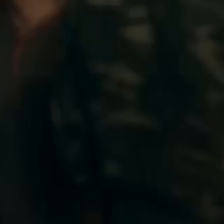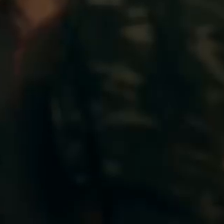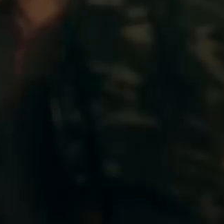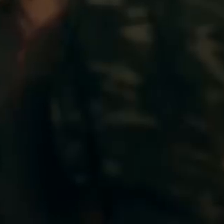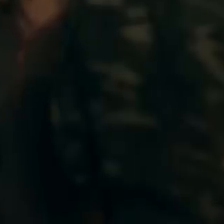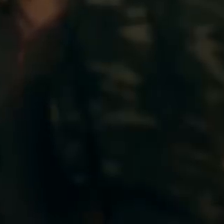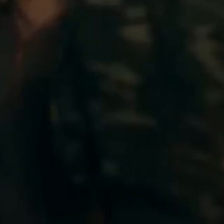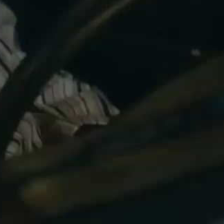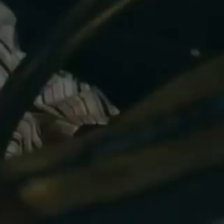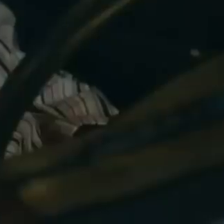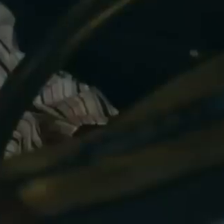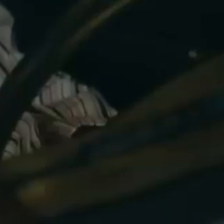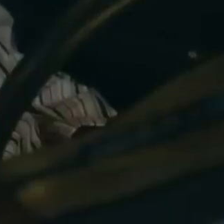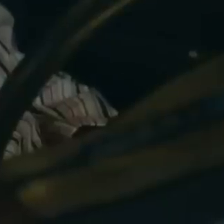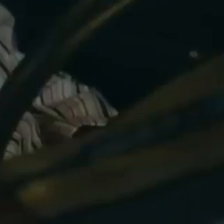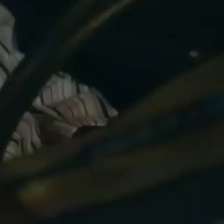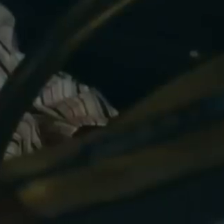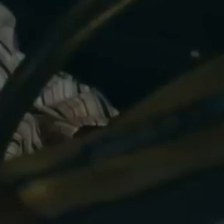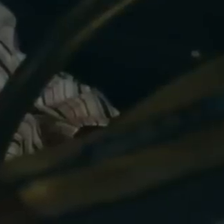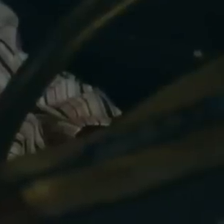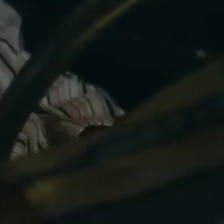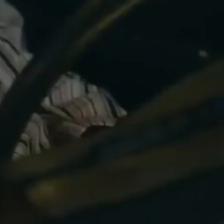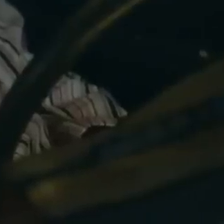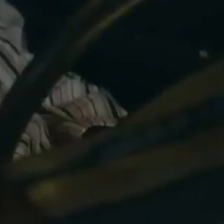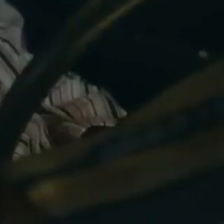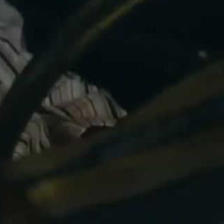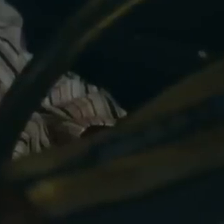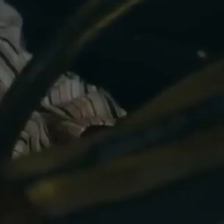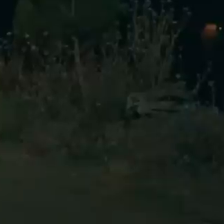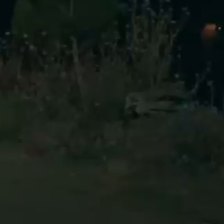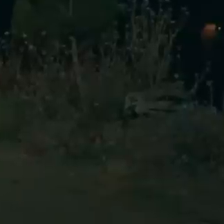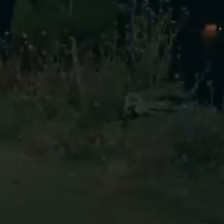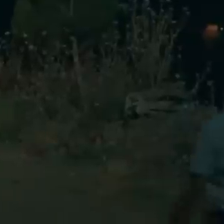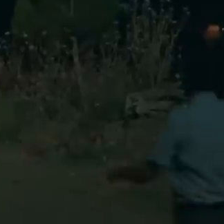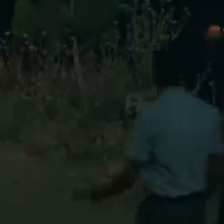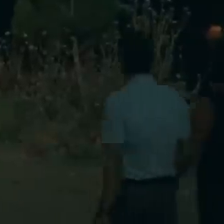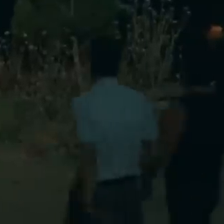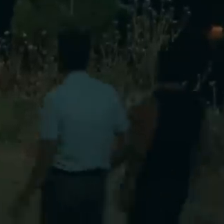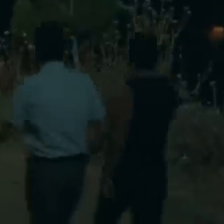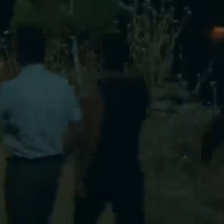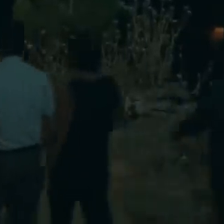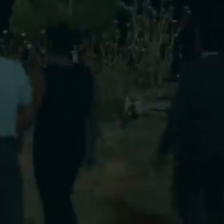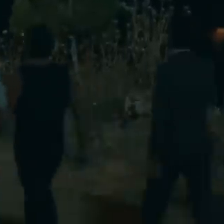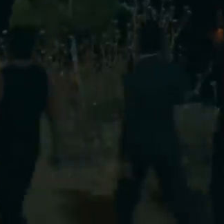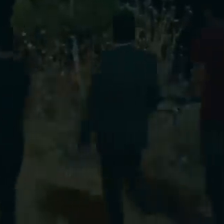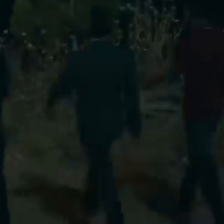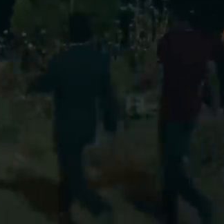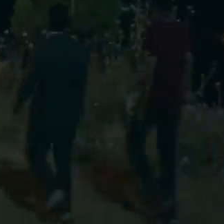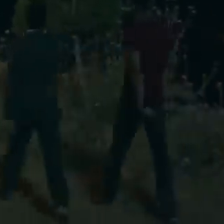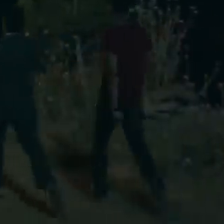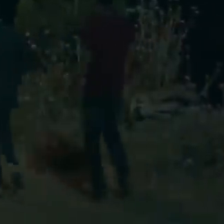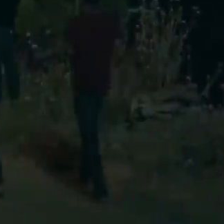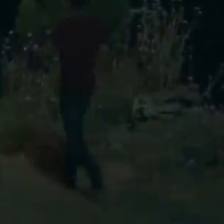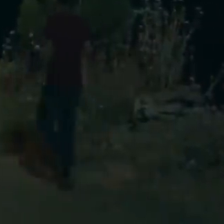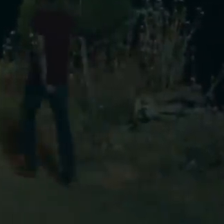Hepsi teker teker duvarın arkasında eğilip kayboldu. Bahri arabanın içinde elini göğsüne koymuş uyuyor. İsmail'ler